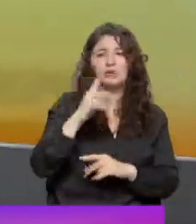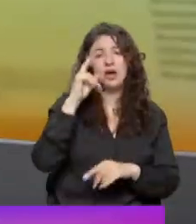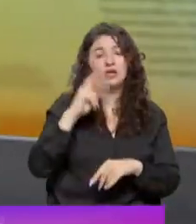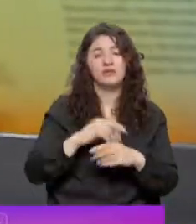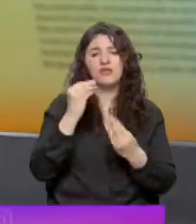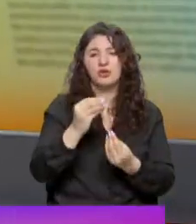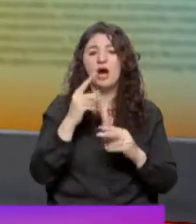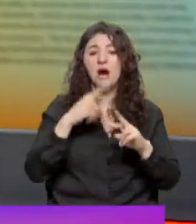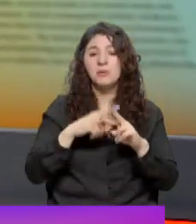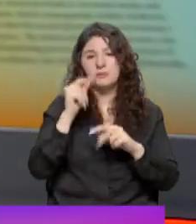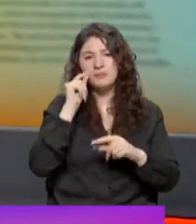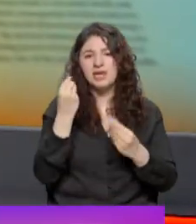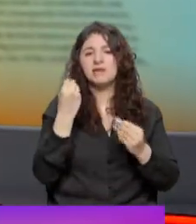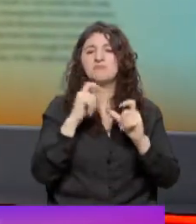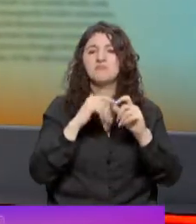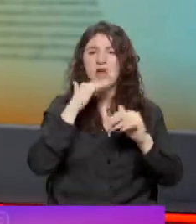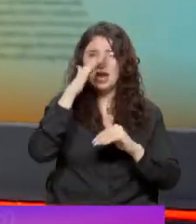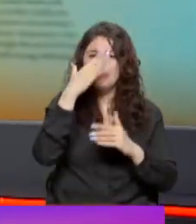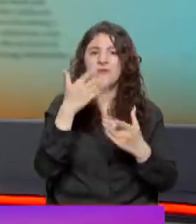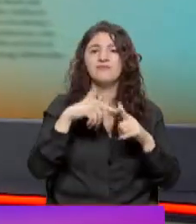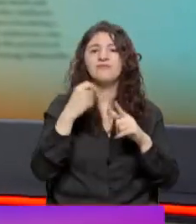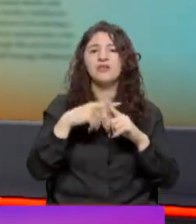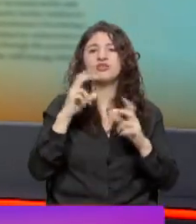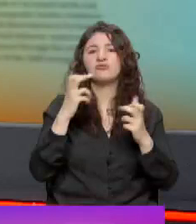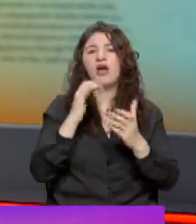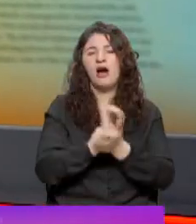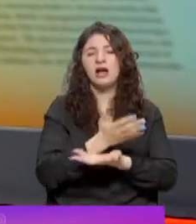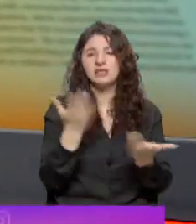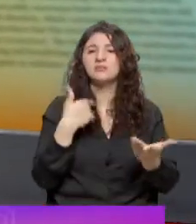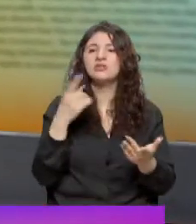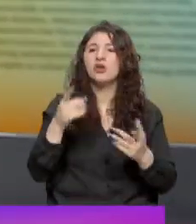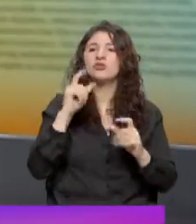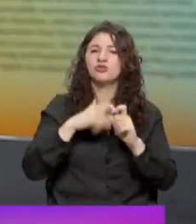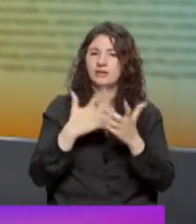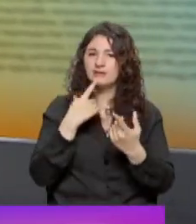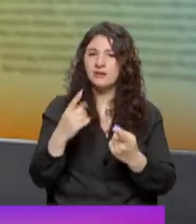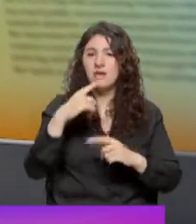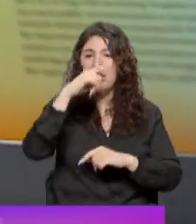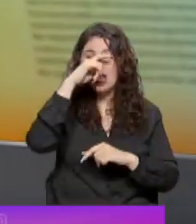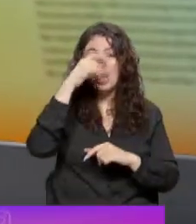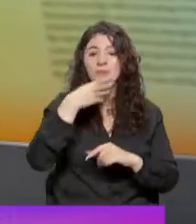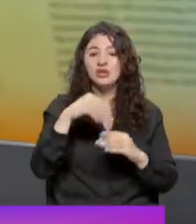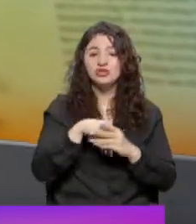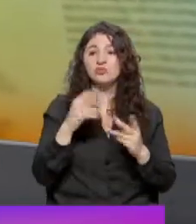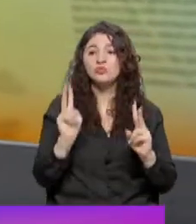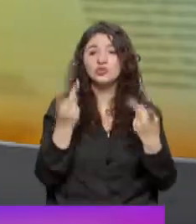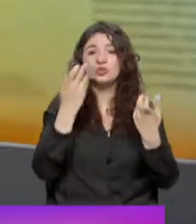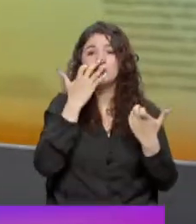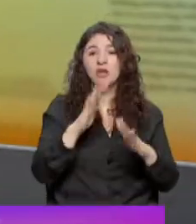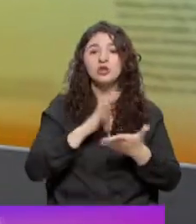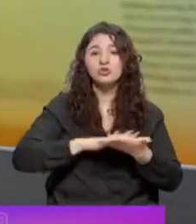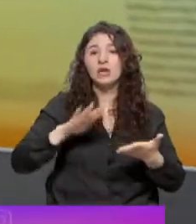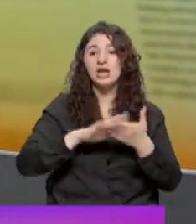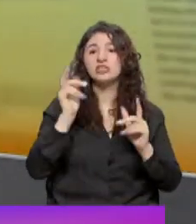bunu hatırlatıyor Abidin Bey iyi bayramlar foxy ve ailesi demiş biz Abidin Bey günaydın diyelim emekler için Müjde bekliyorduk